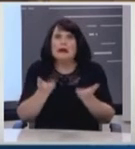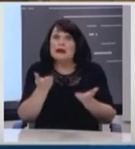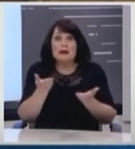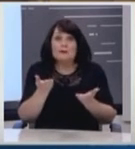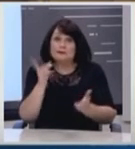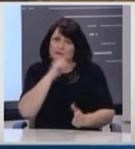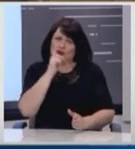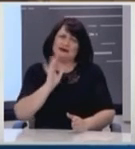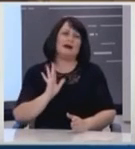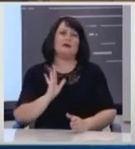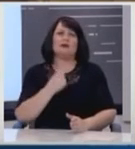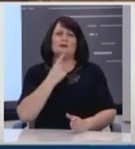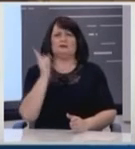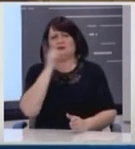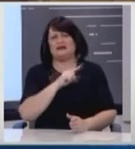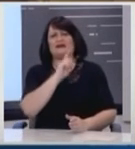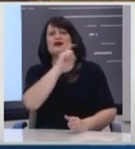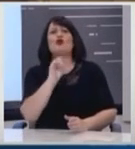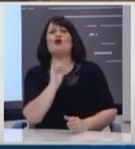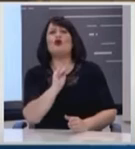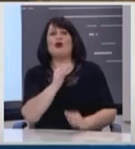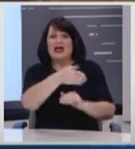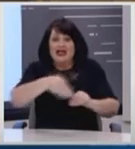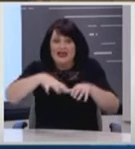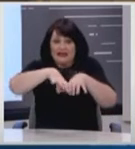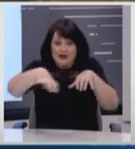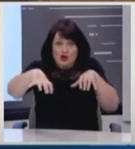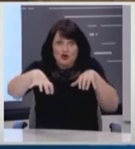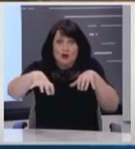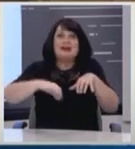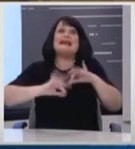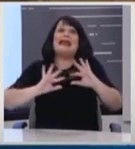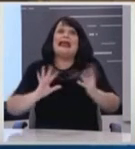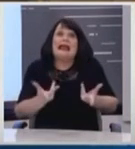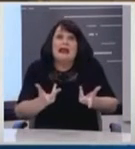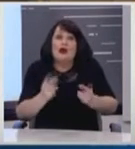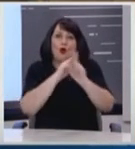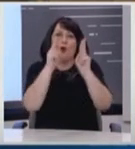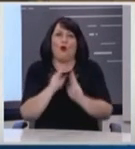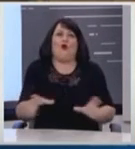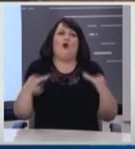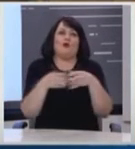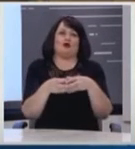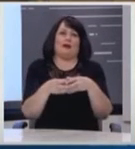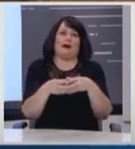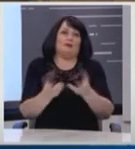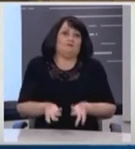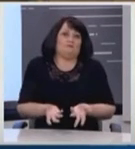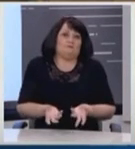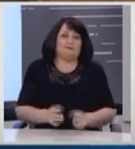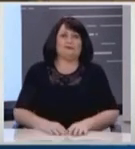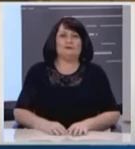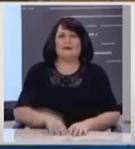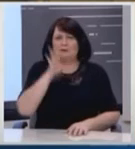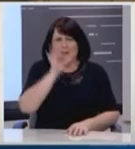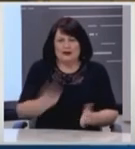αυτών το κάλπικο ερώτημα «Διχοτόμηση ή ομοσπονδία». Στην πραγματικότητα, έτσι όπως